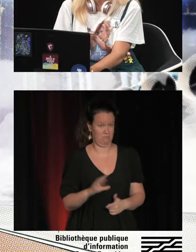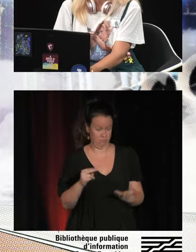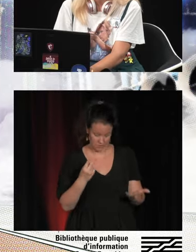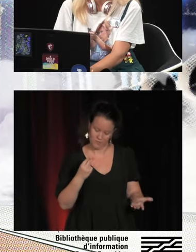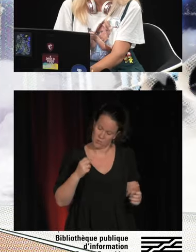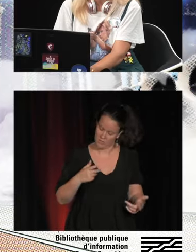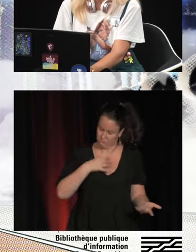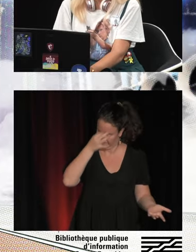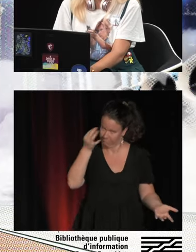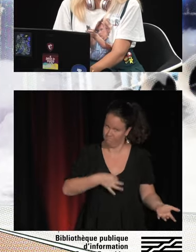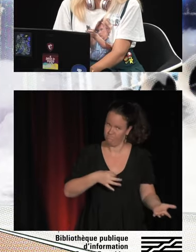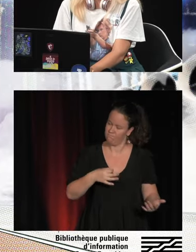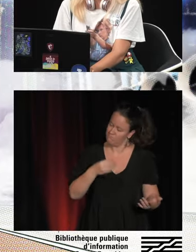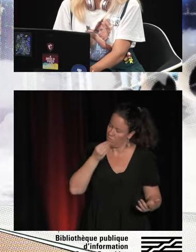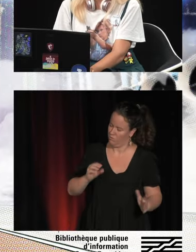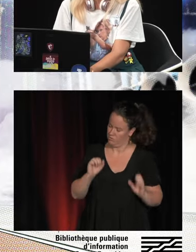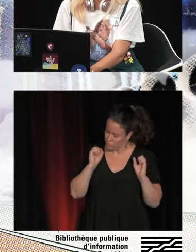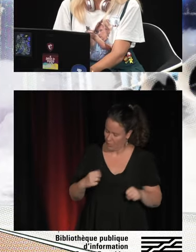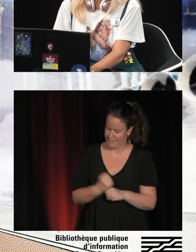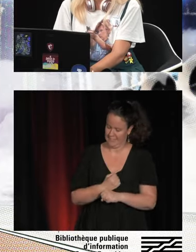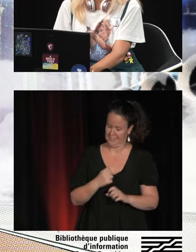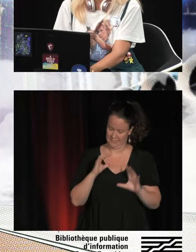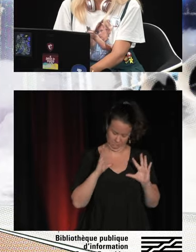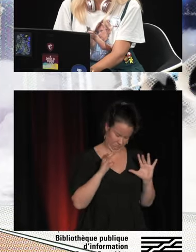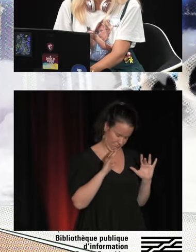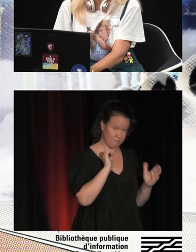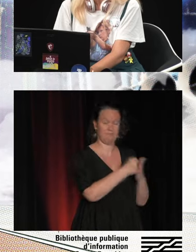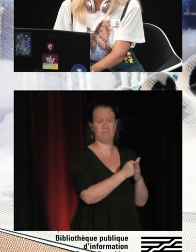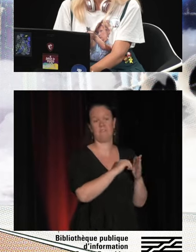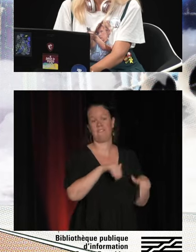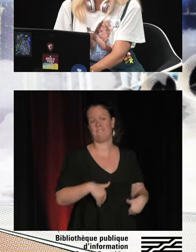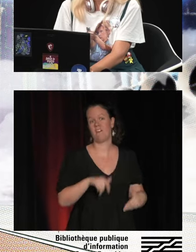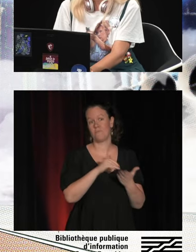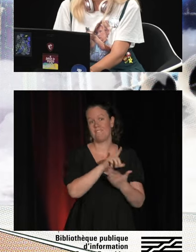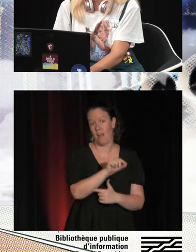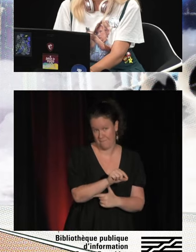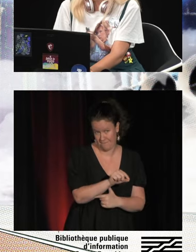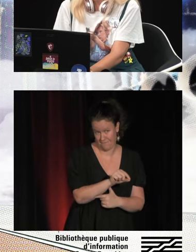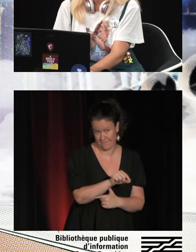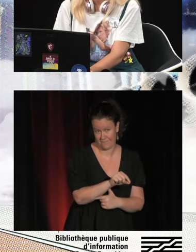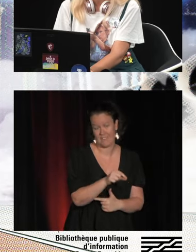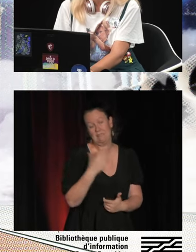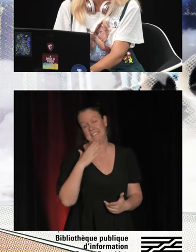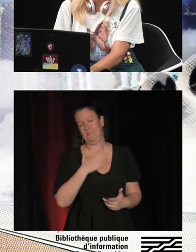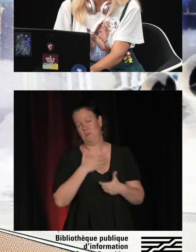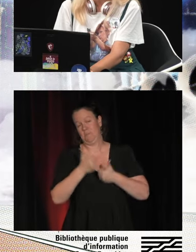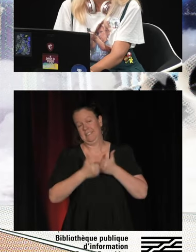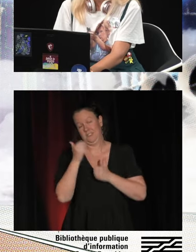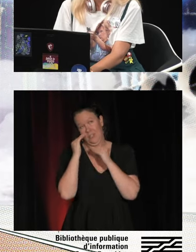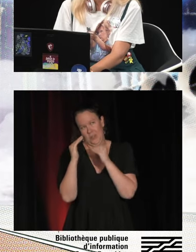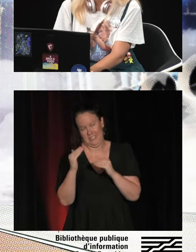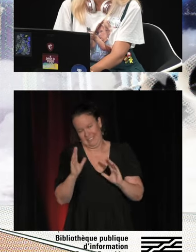je vais prendre ma revanche sur ce jeu. Et donc ouais, je l'ai fait fin 2020. Et évidemment, Comme je vous ai dit, j'ai un petit problème avec la compétition et